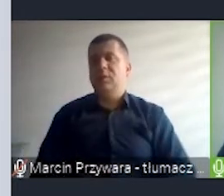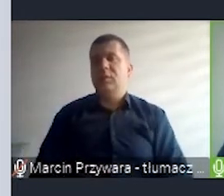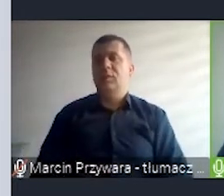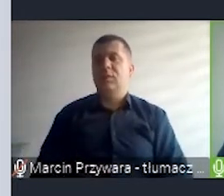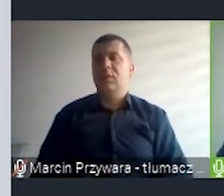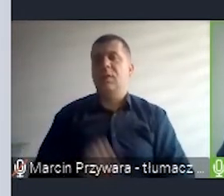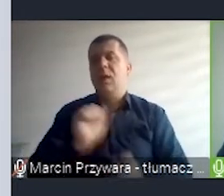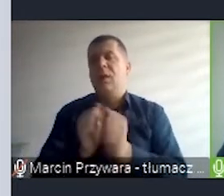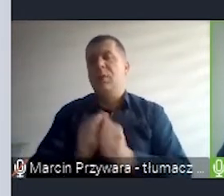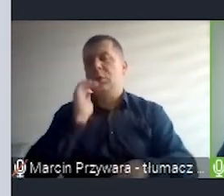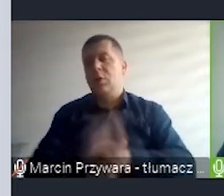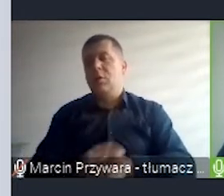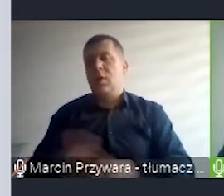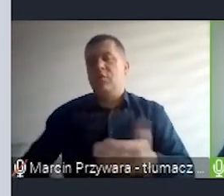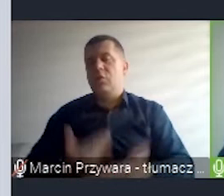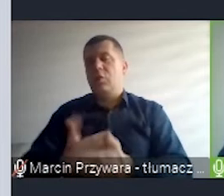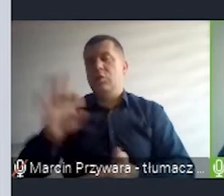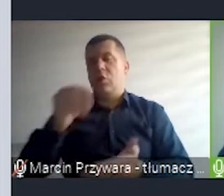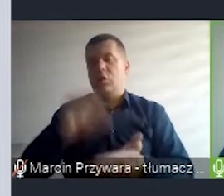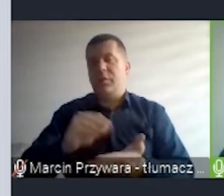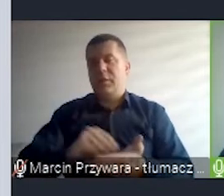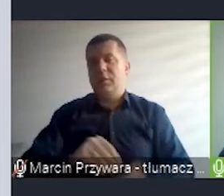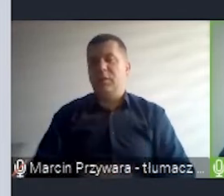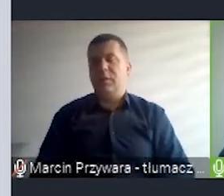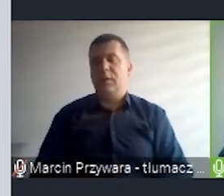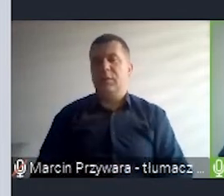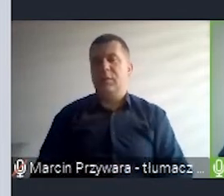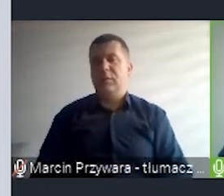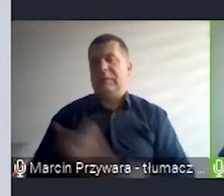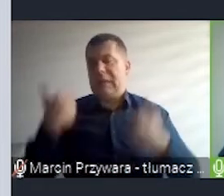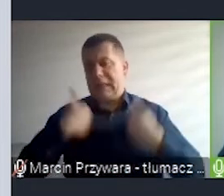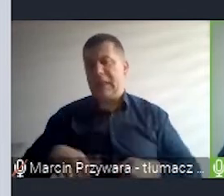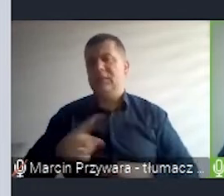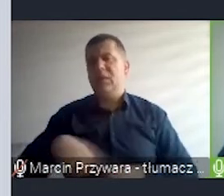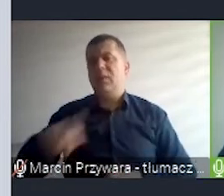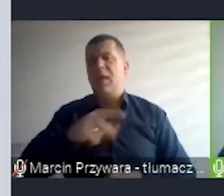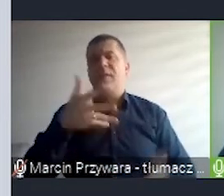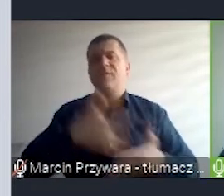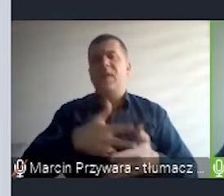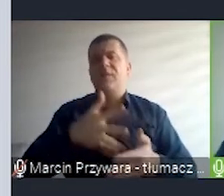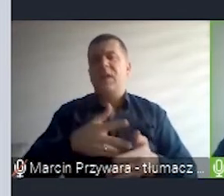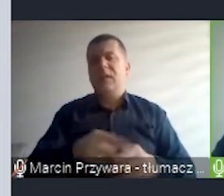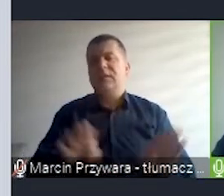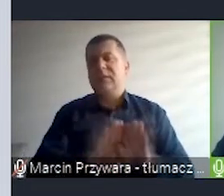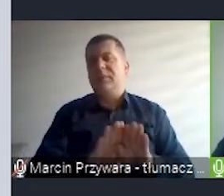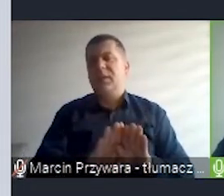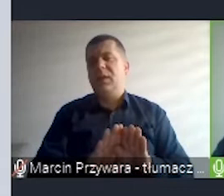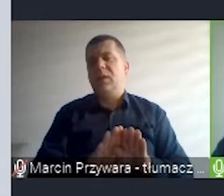a ewentualnie zgodnie z wnioskiem o dofinansowanie po prostu. Czyli nie chciałbym, żebyście Państwo tę weryfikację wydatków tak zamykali